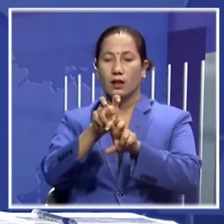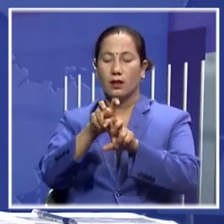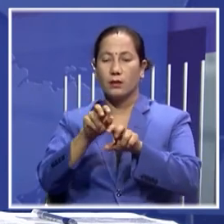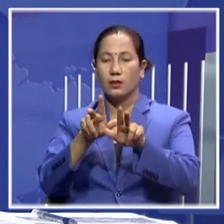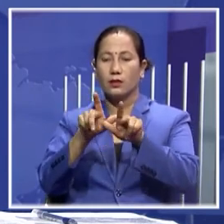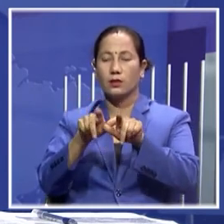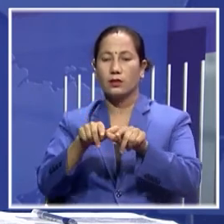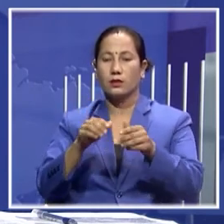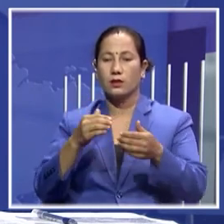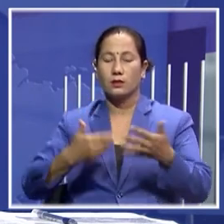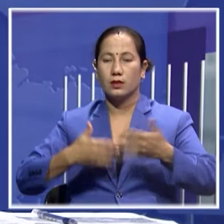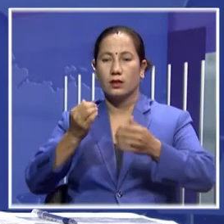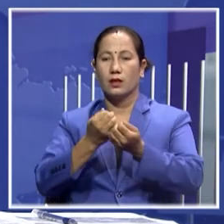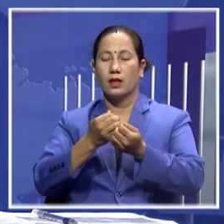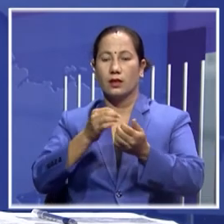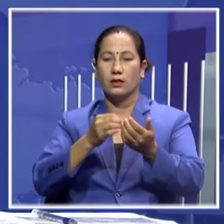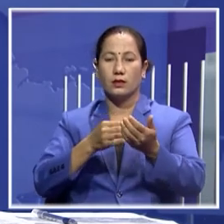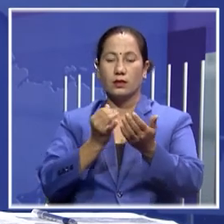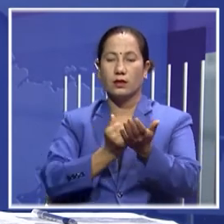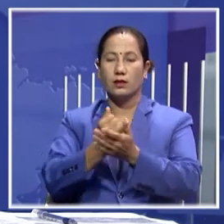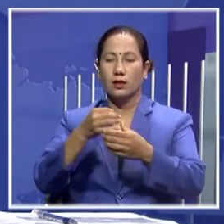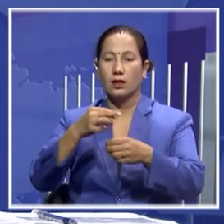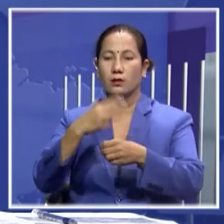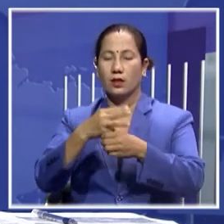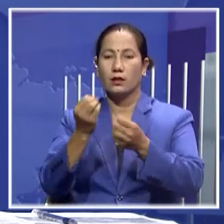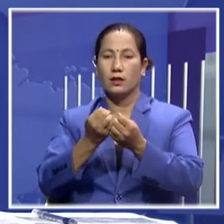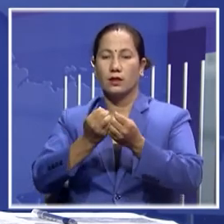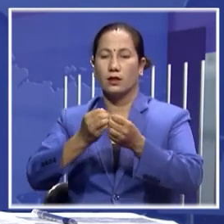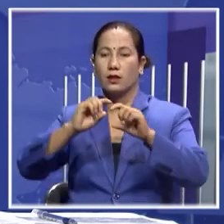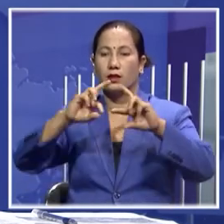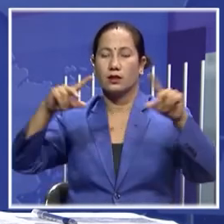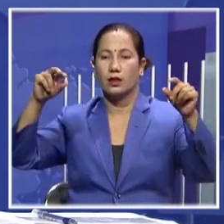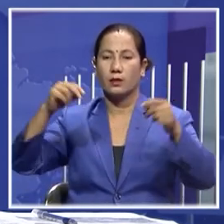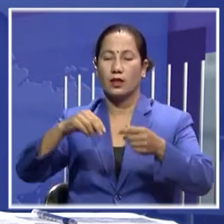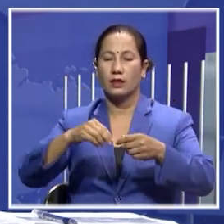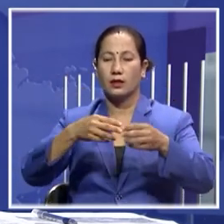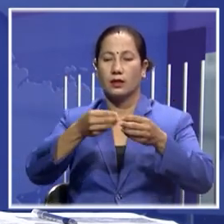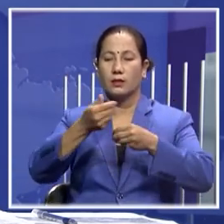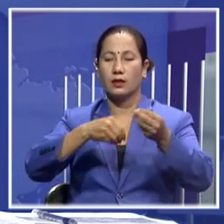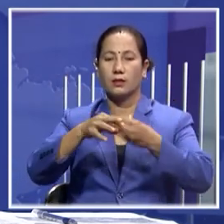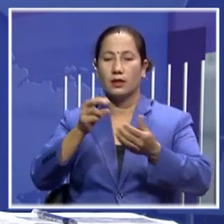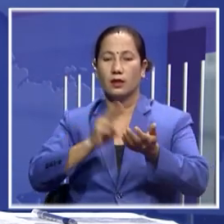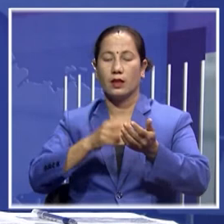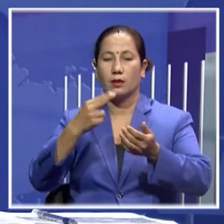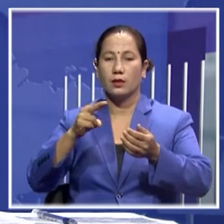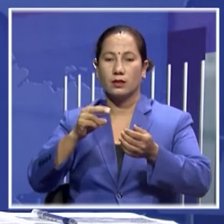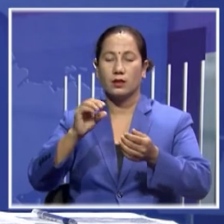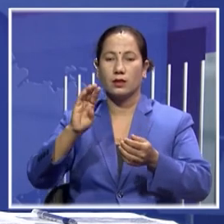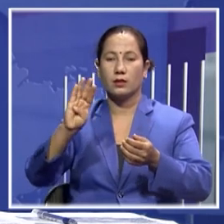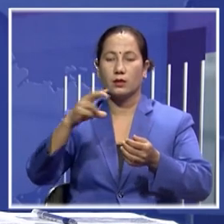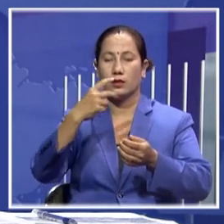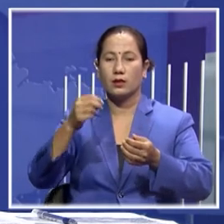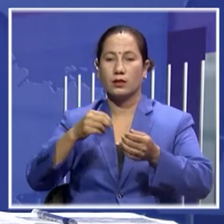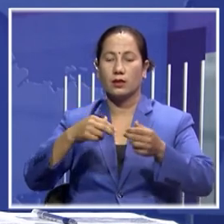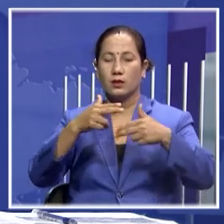गर्दै आएका छन्। किसानले उत्पादन गरेका कृषि उपजका सामग्री सहकारीले बिक्री वितरण गर्न थालेपछि बिचौलियाको चलखेल